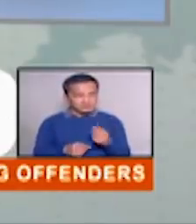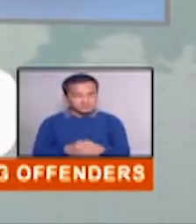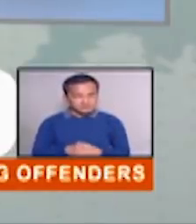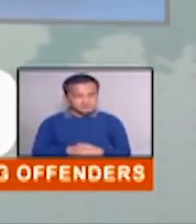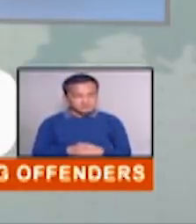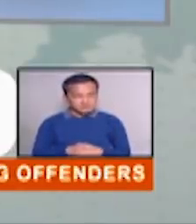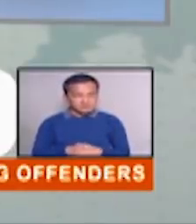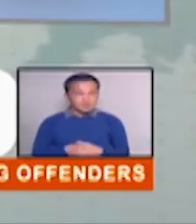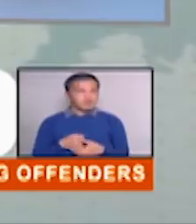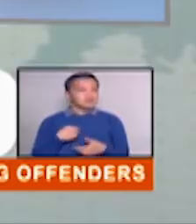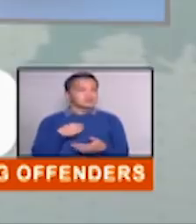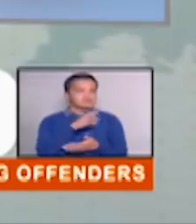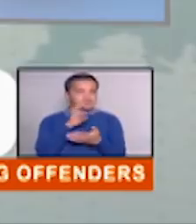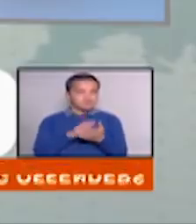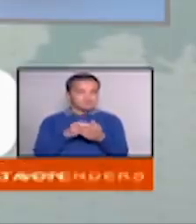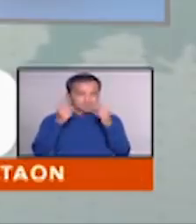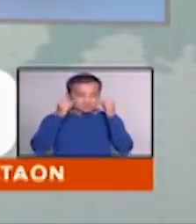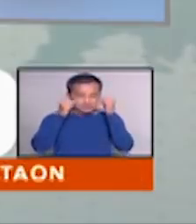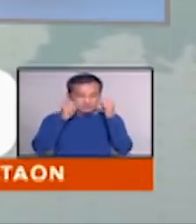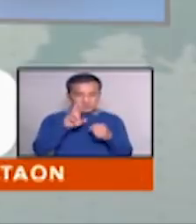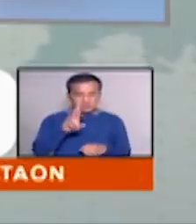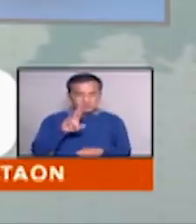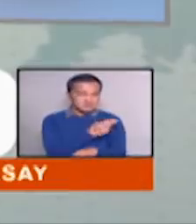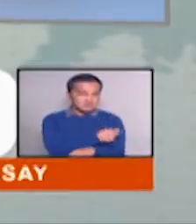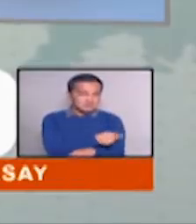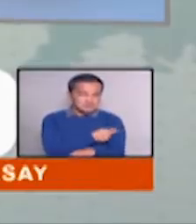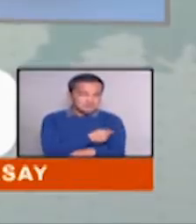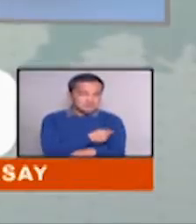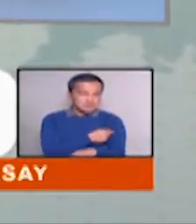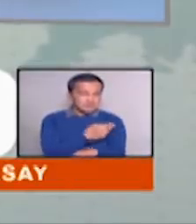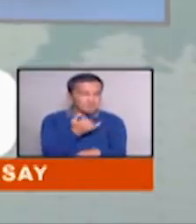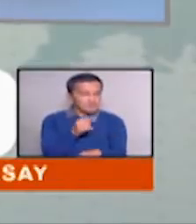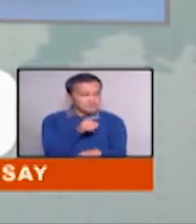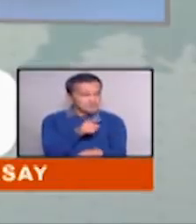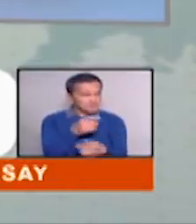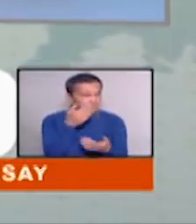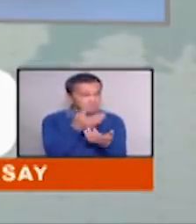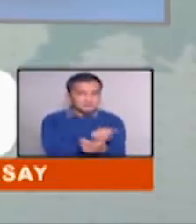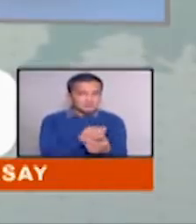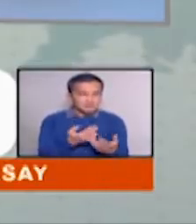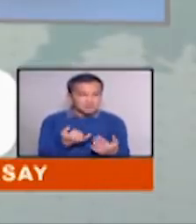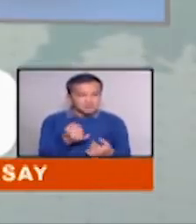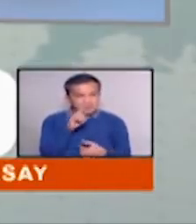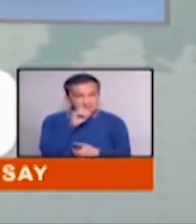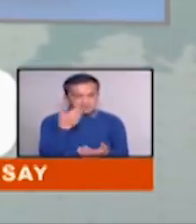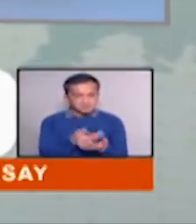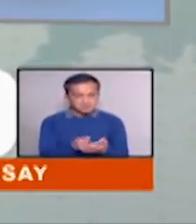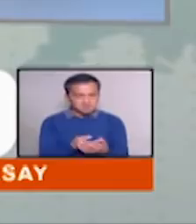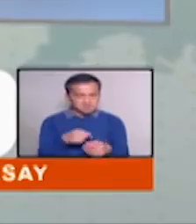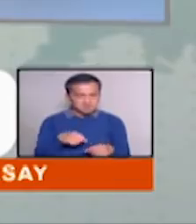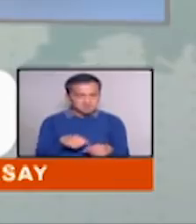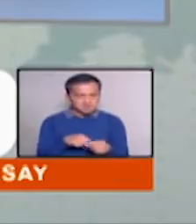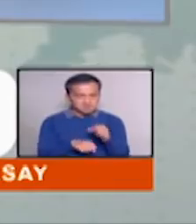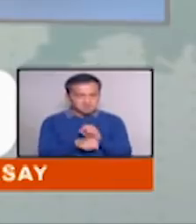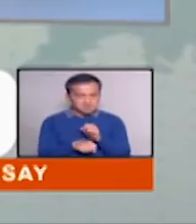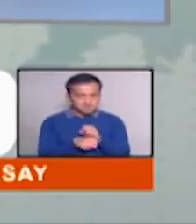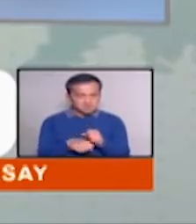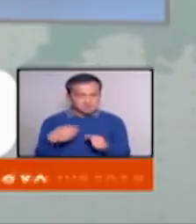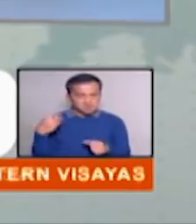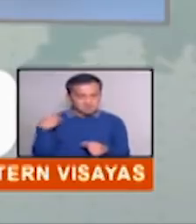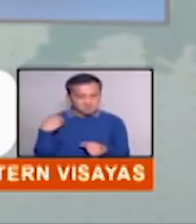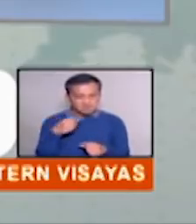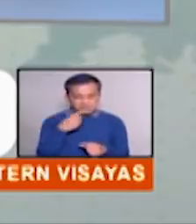ma'am? Nandito po ako sa Riyadh, sa ospital po. At bakit po kayo nandiyan sa ospital, ma'am? Dito po ako, pinagtrabaho ng amo ko